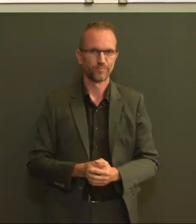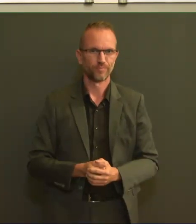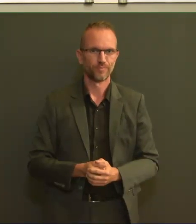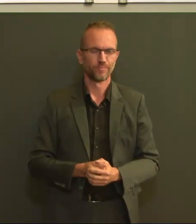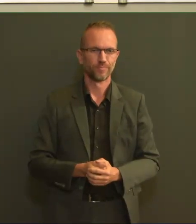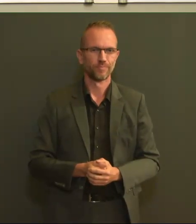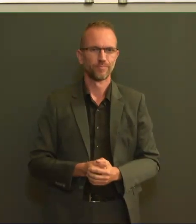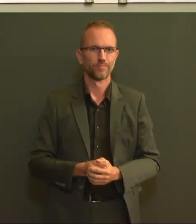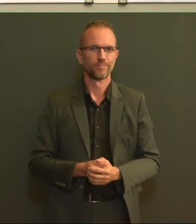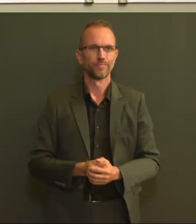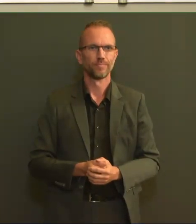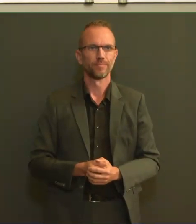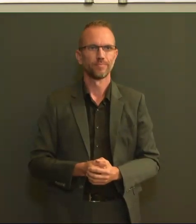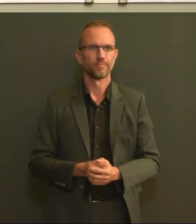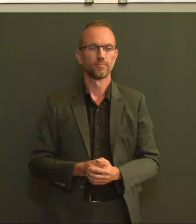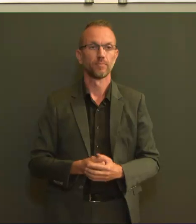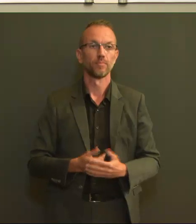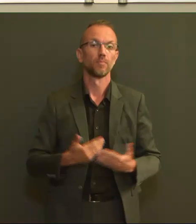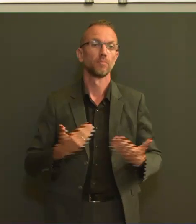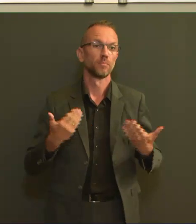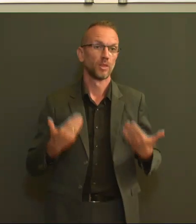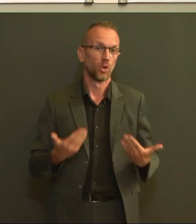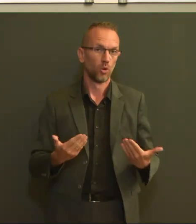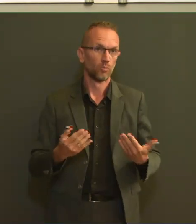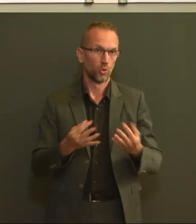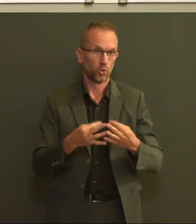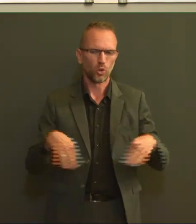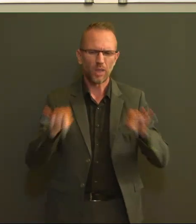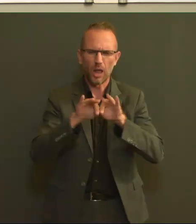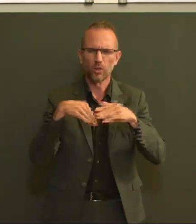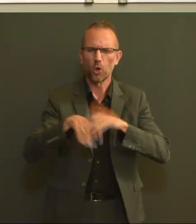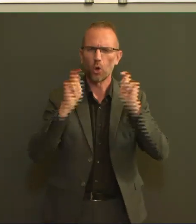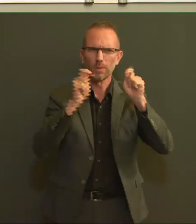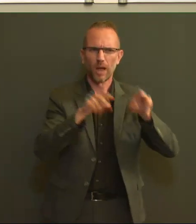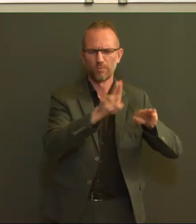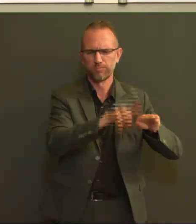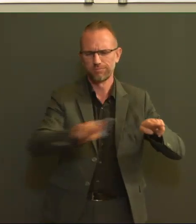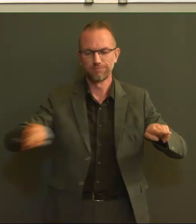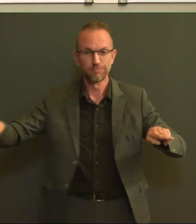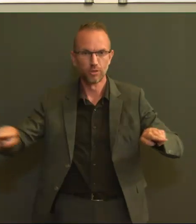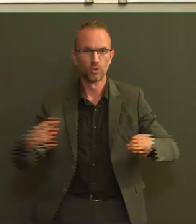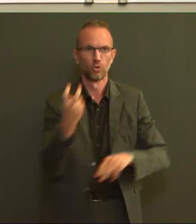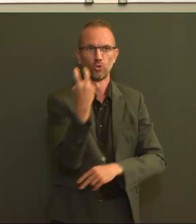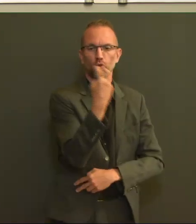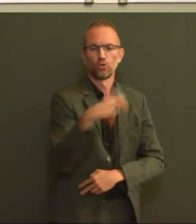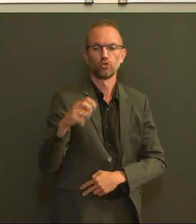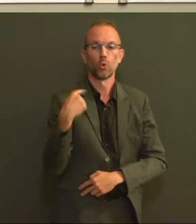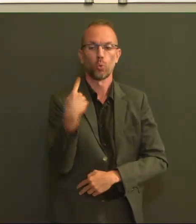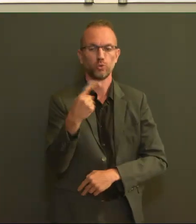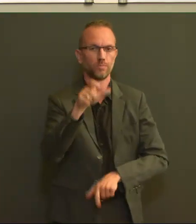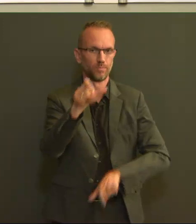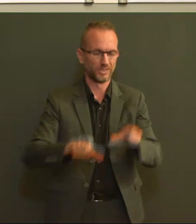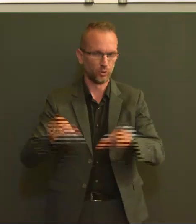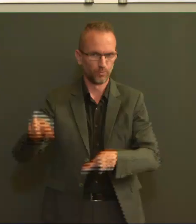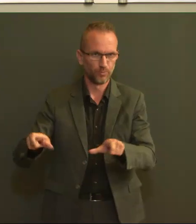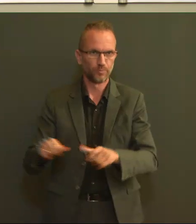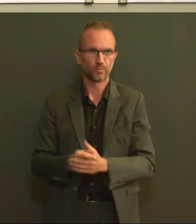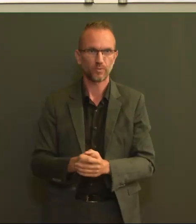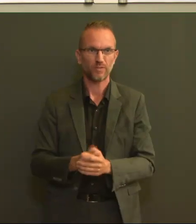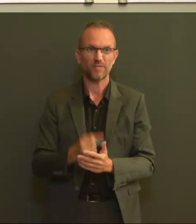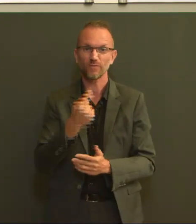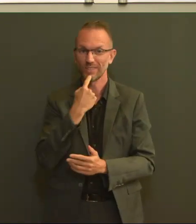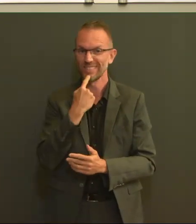Au total, il y a actuellement 211 personnes à l'hôpital et c'est une augmentation de 26% par rapport à la